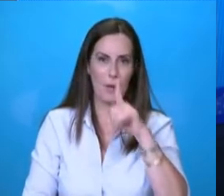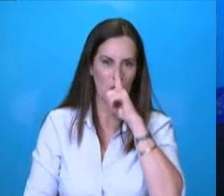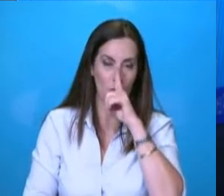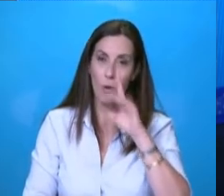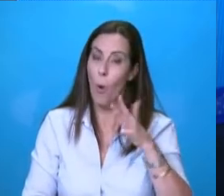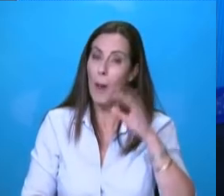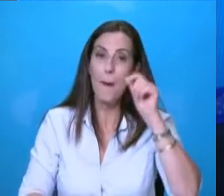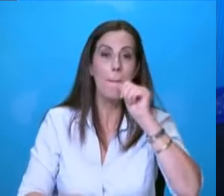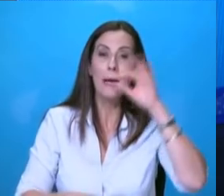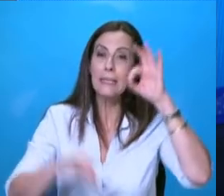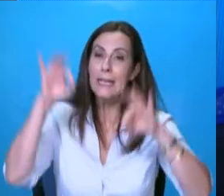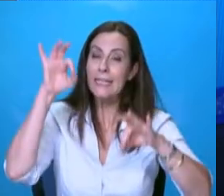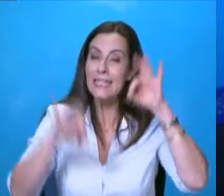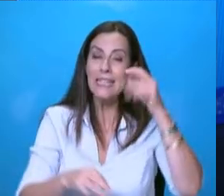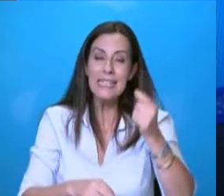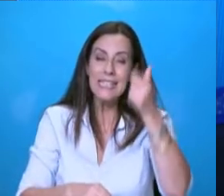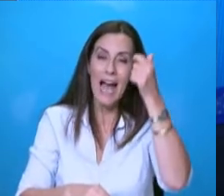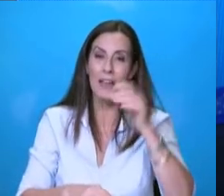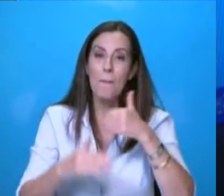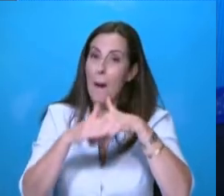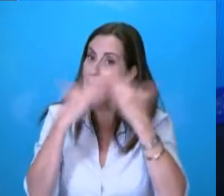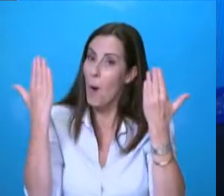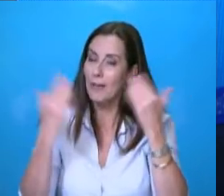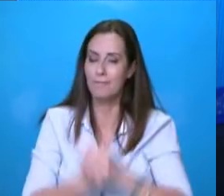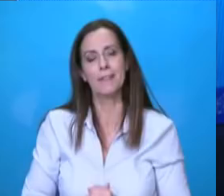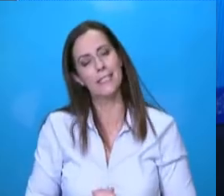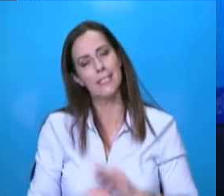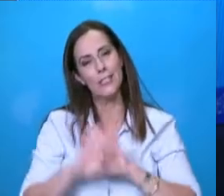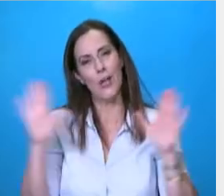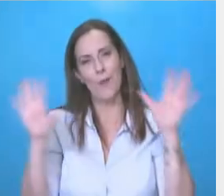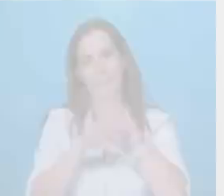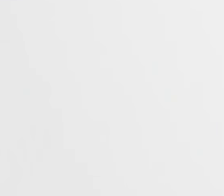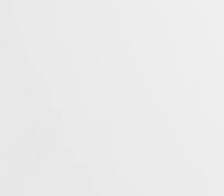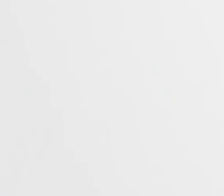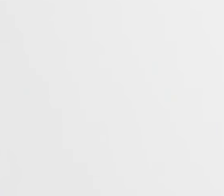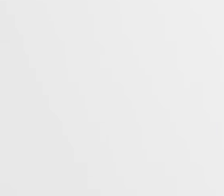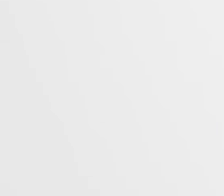יתכנו טפטופים בצפון הארץ ומרכזה בשעות הבוקר. עד כאן וערב טוב.